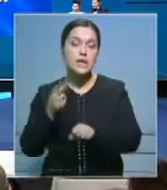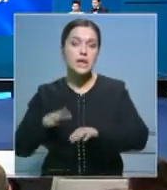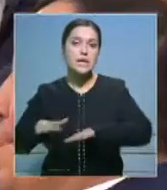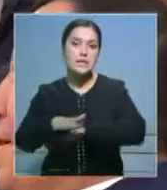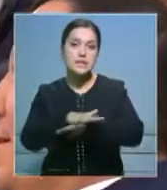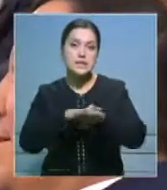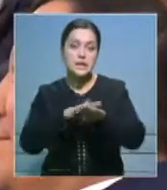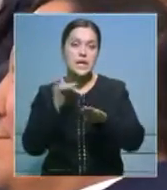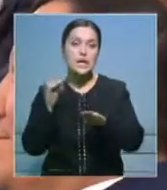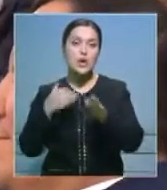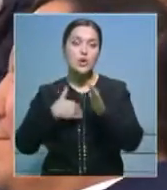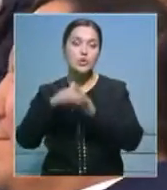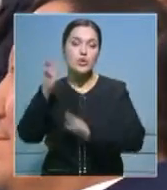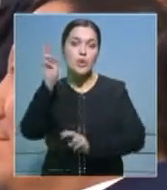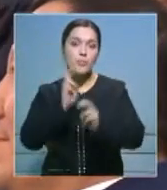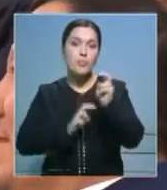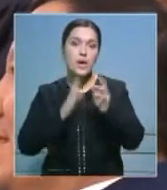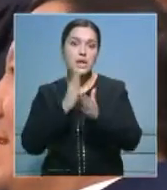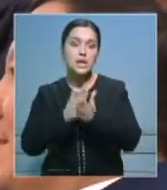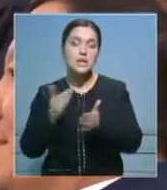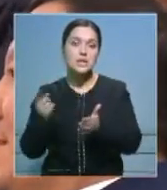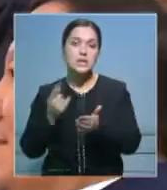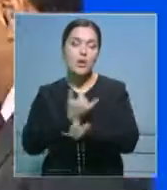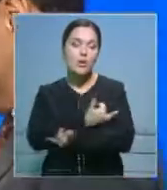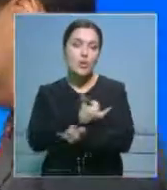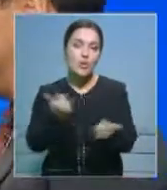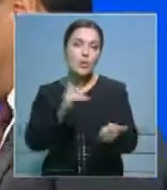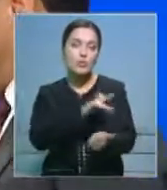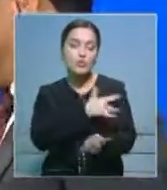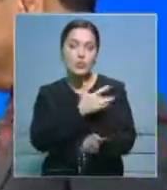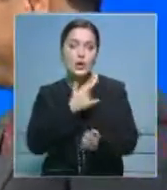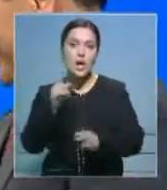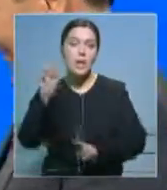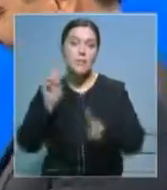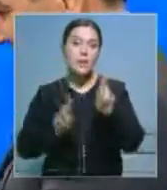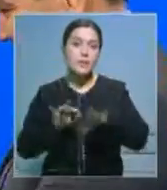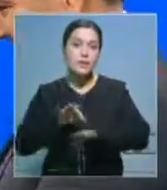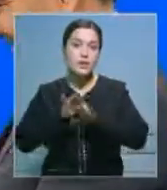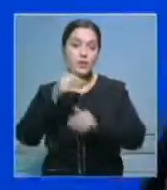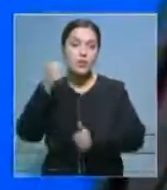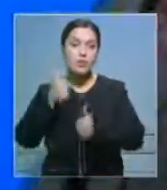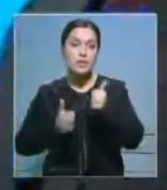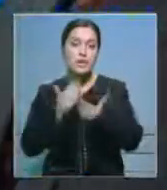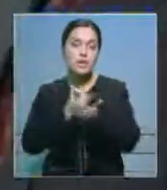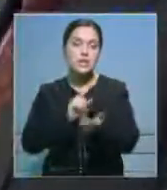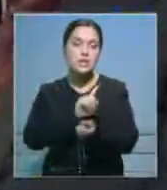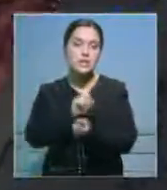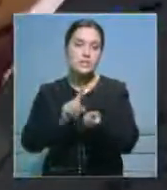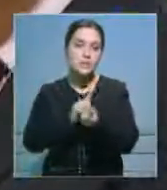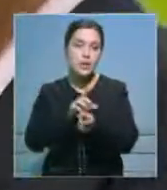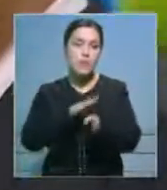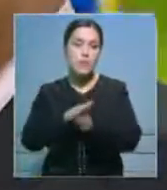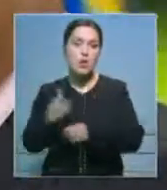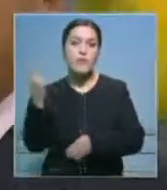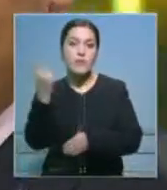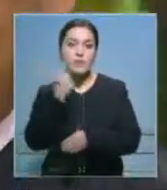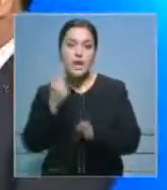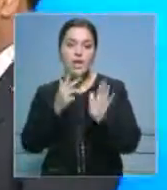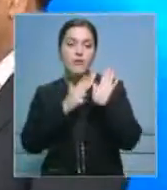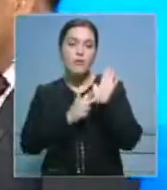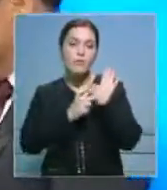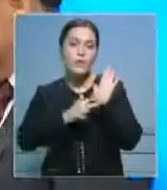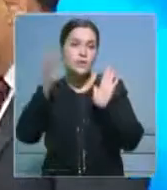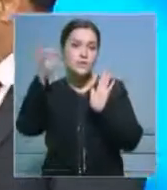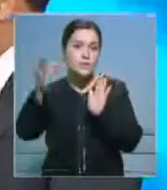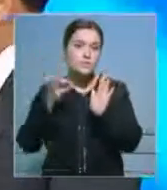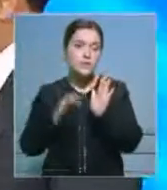для населения и лучшие предприятия, оказывающие услуги. Я добавлю, что правила проведения конкурса значительно изменились. Во-первых,